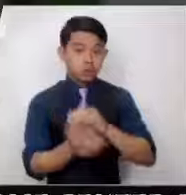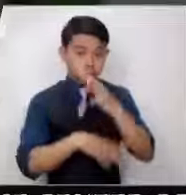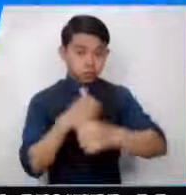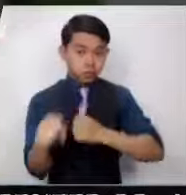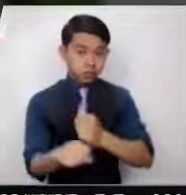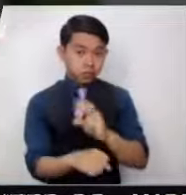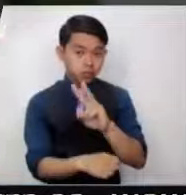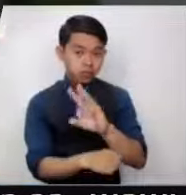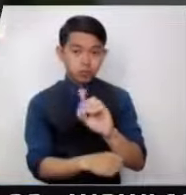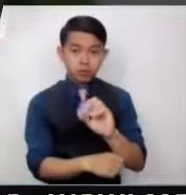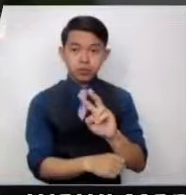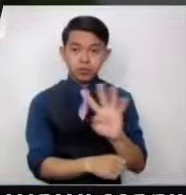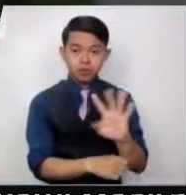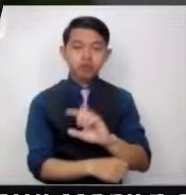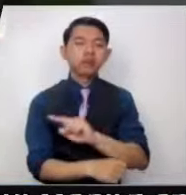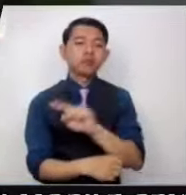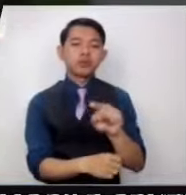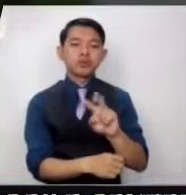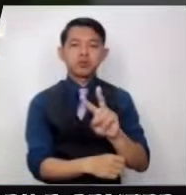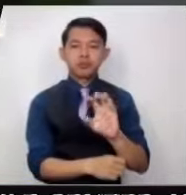2024-2025.